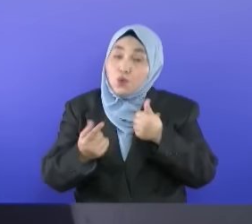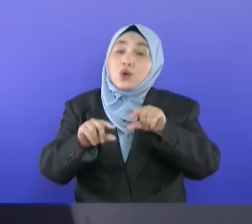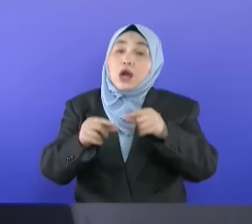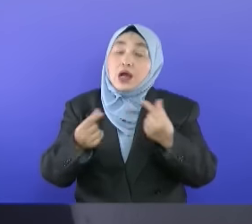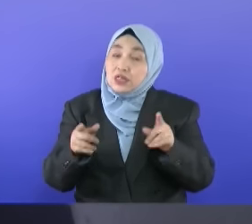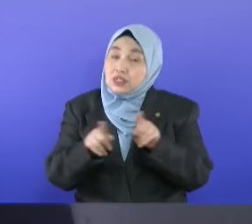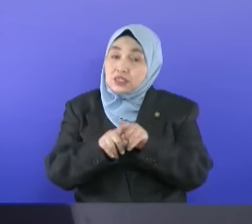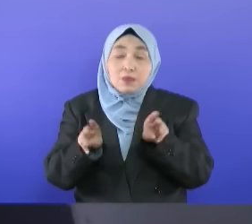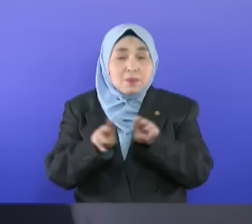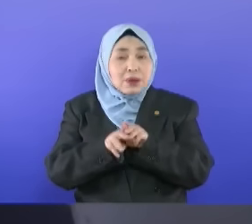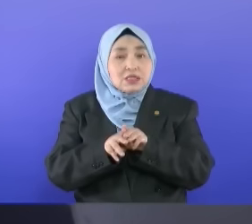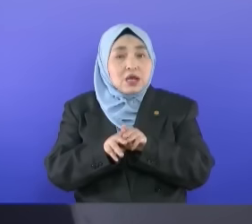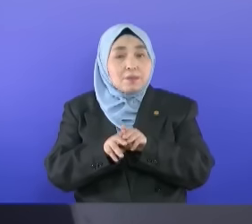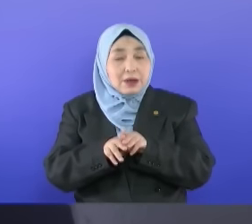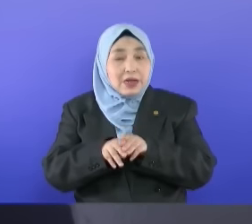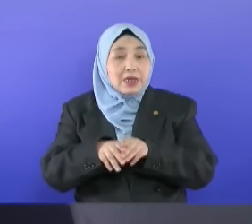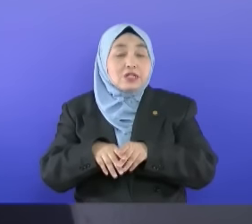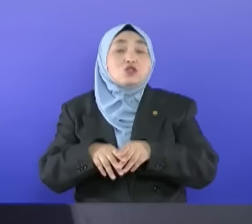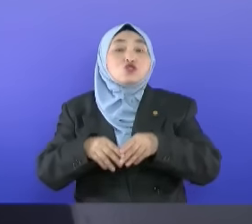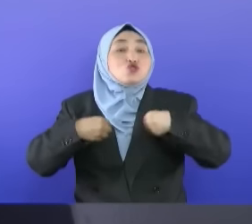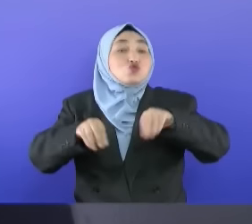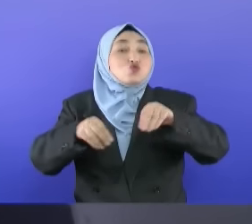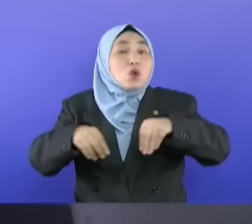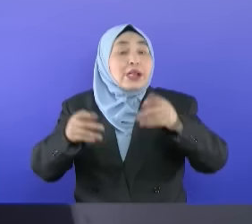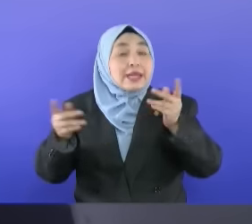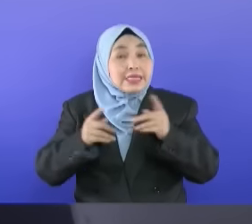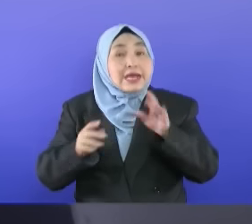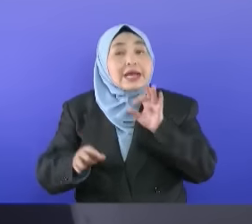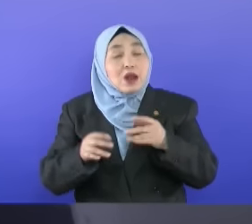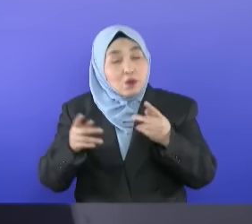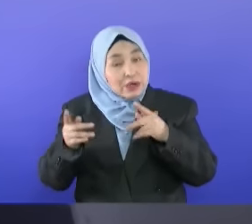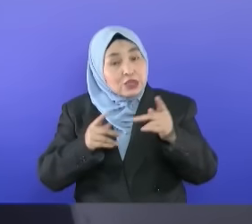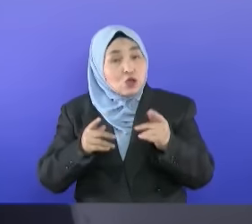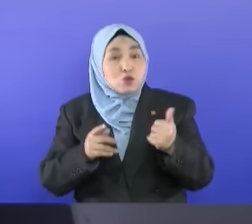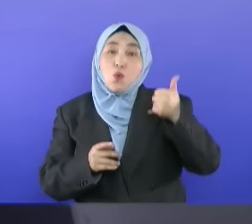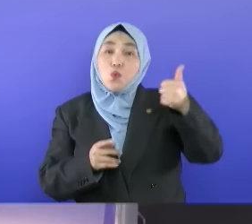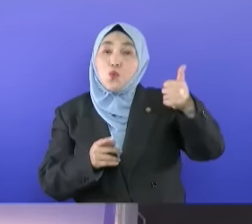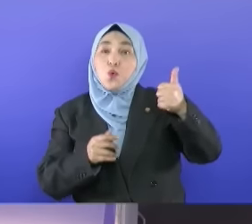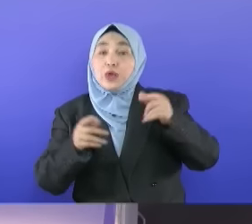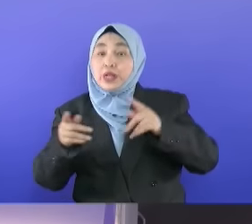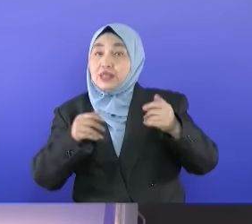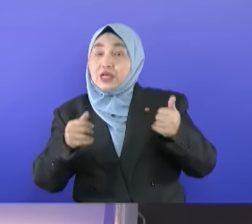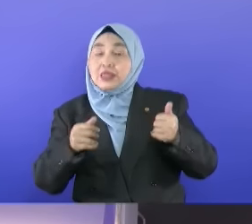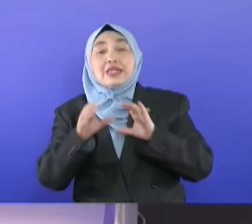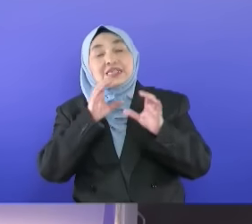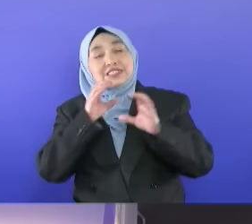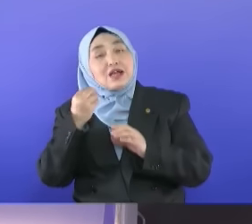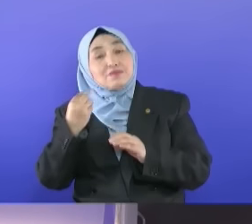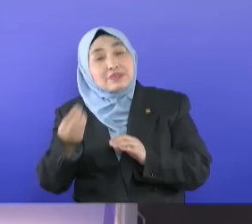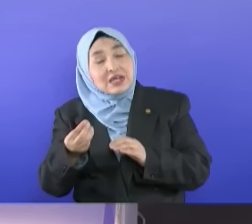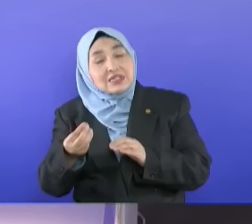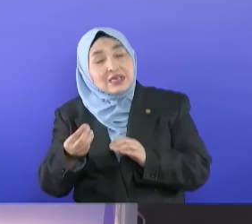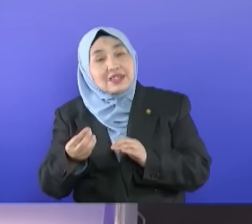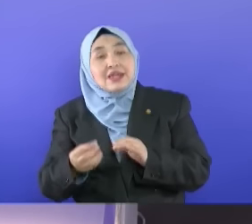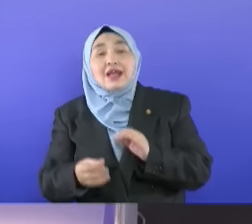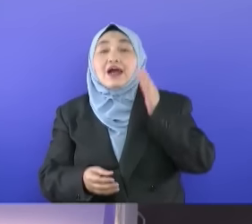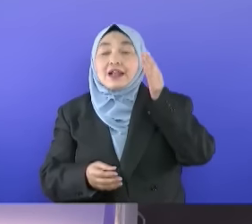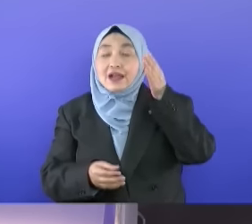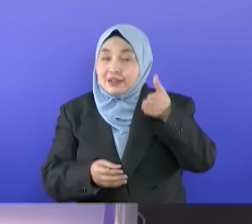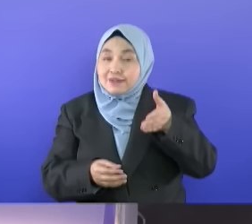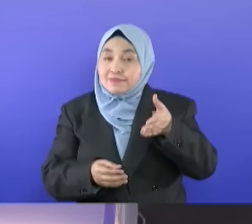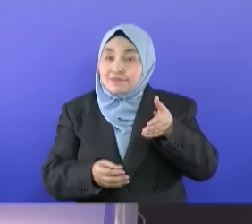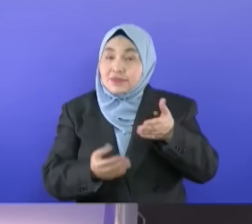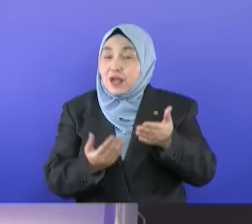Masyaallah eee bukan jual kriteria kalau kriteria itu cukup bagus ya dia catat sedikit-sedikit saja dia akan